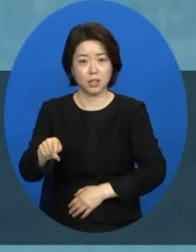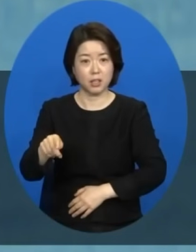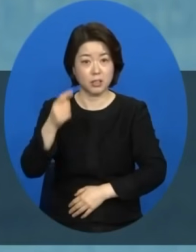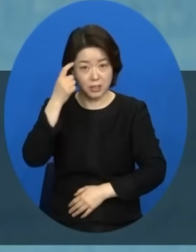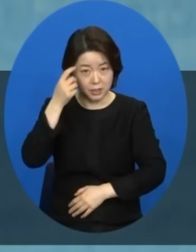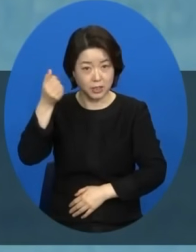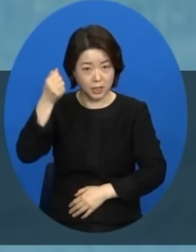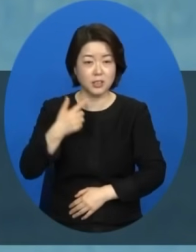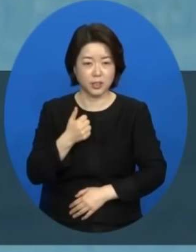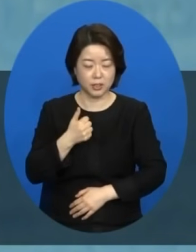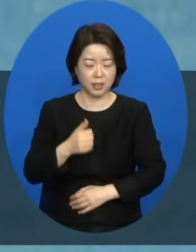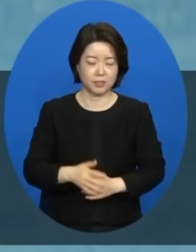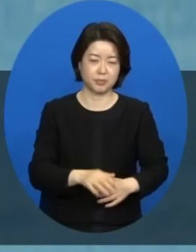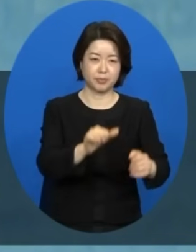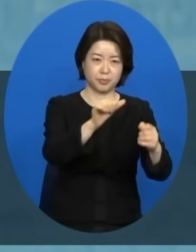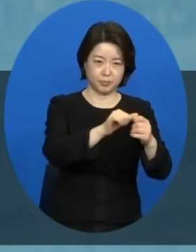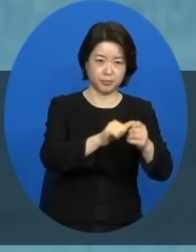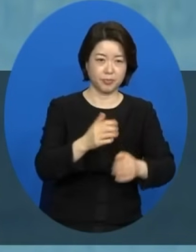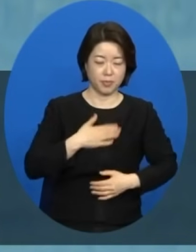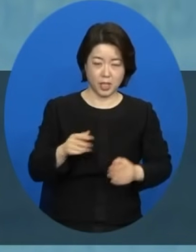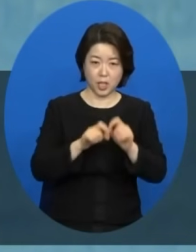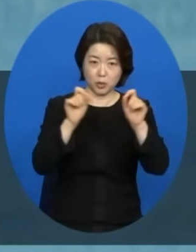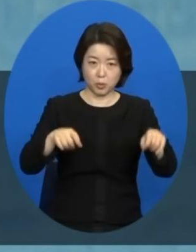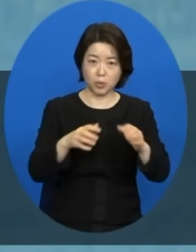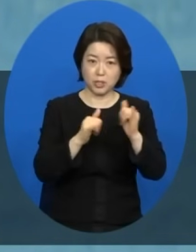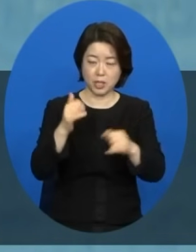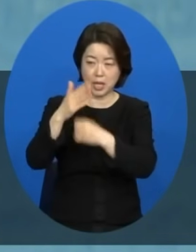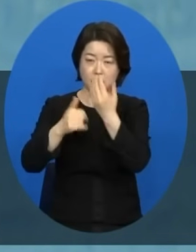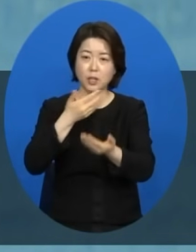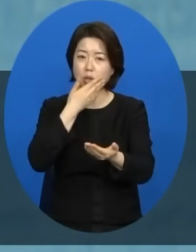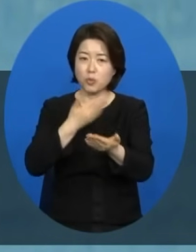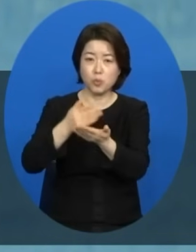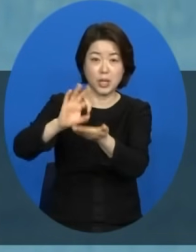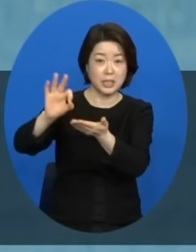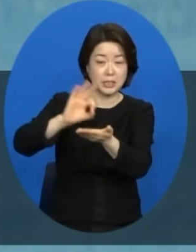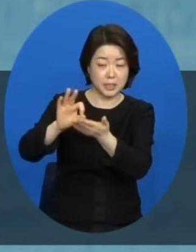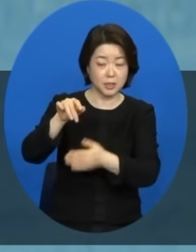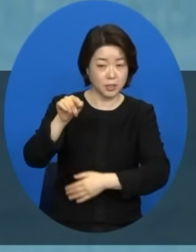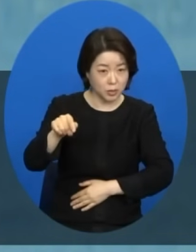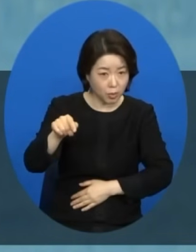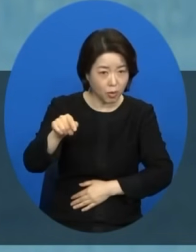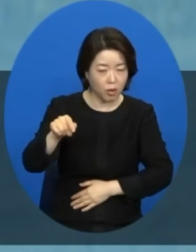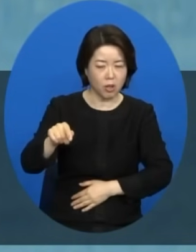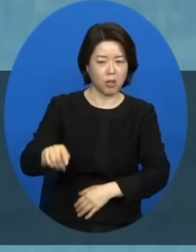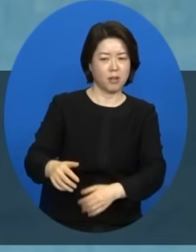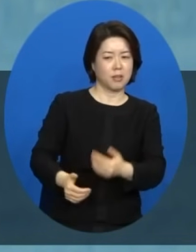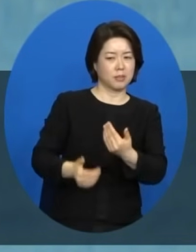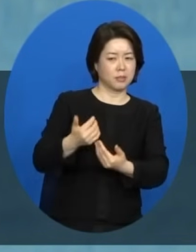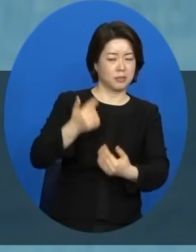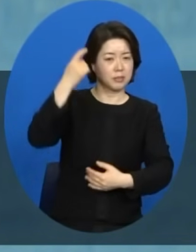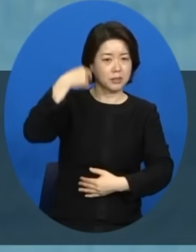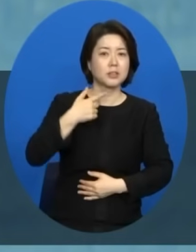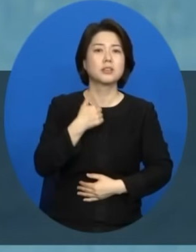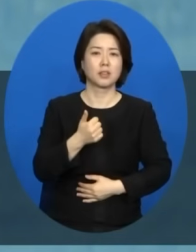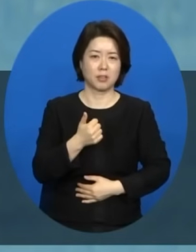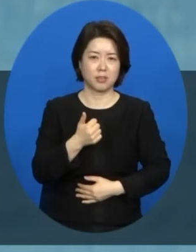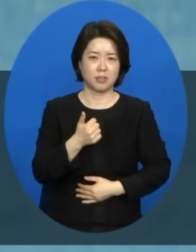다섯 번째, 나는 내 동역자가 하나님께 귀중히 쓰임받는 것에 불편함을 느낀 적이 있다.